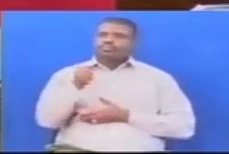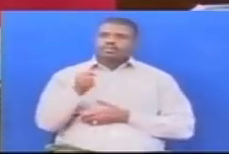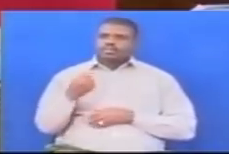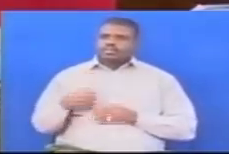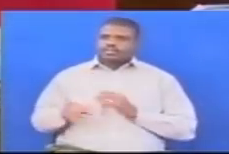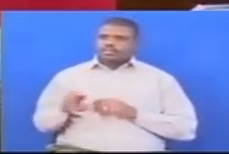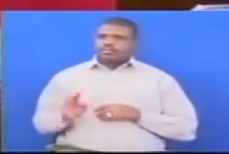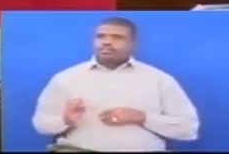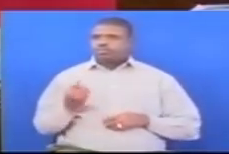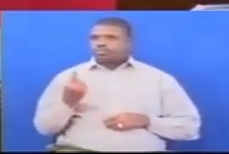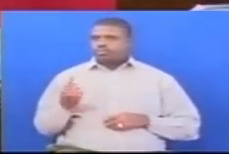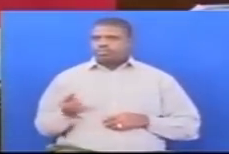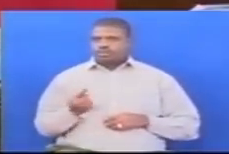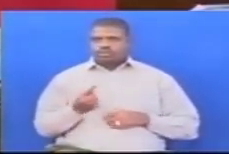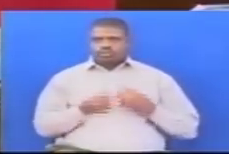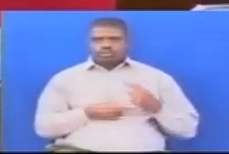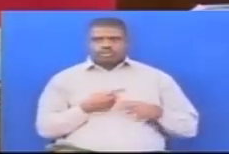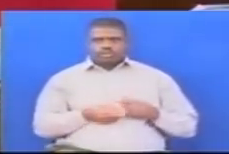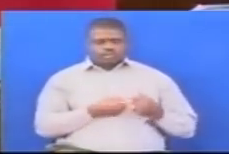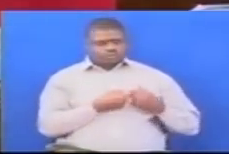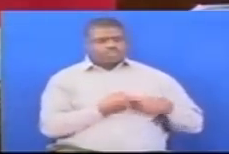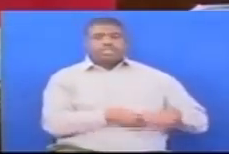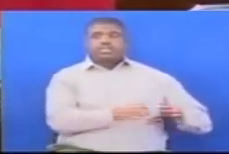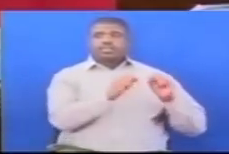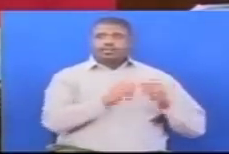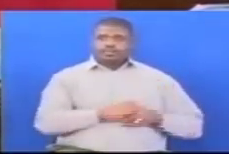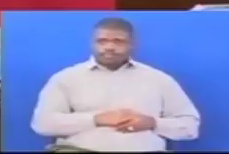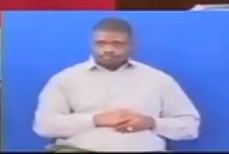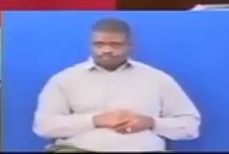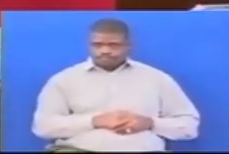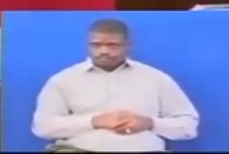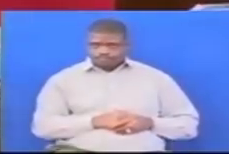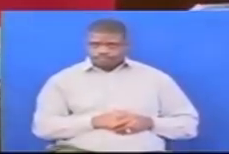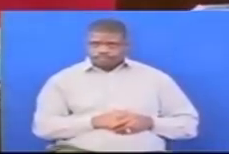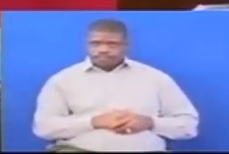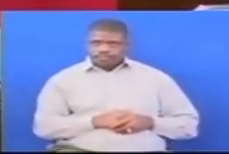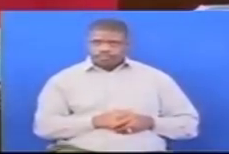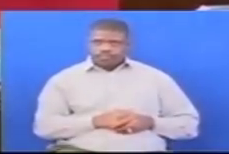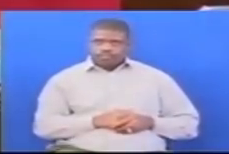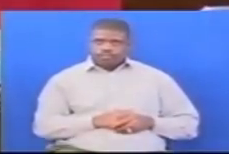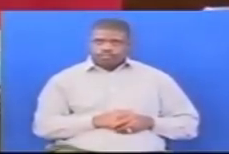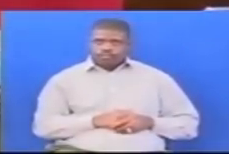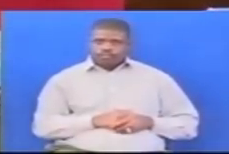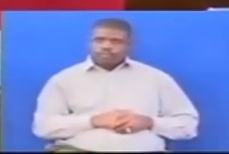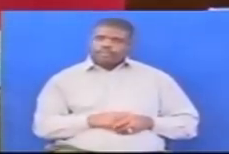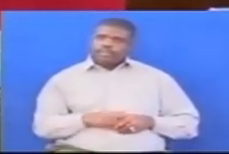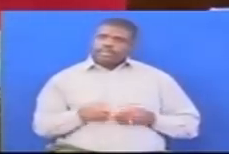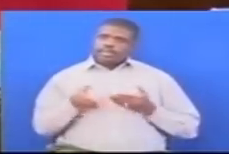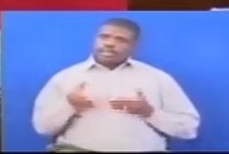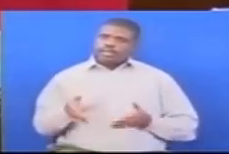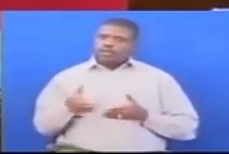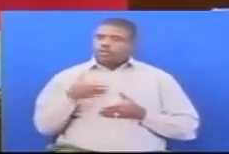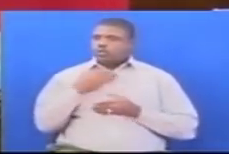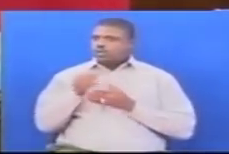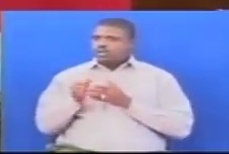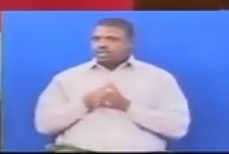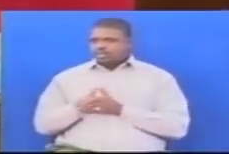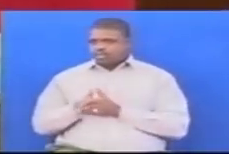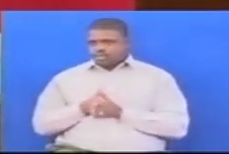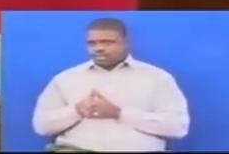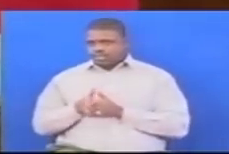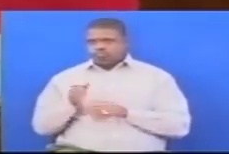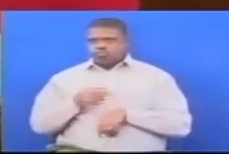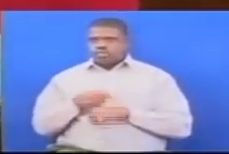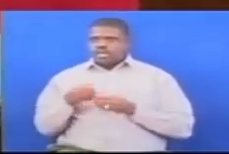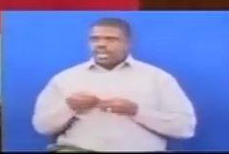bilioni 1 kwa ajili ya kuendelea kuitekeleza. Siku ya leo mheshimiwa mwenyekiti, nilitamani sana nitumie muda mrefu